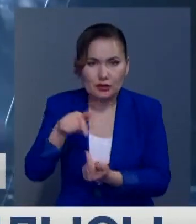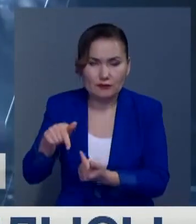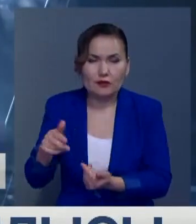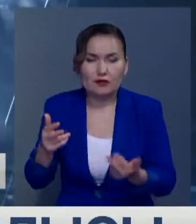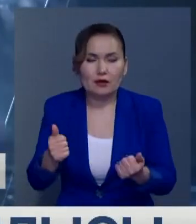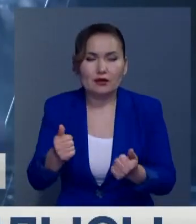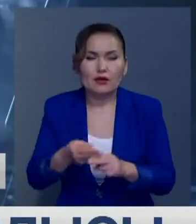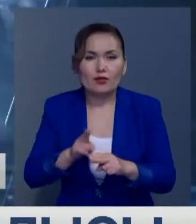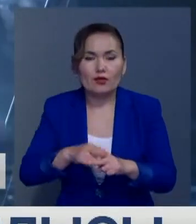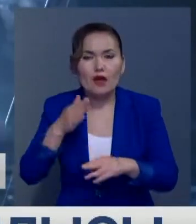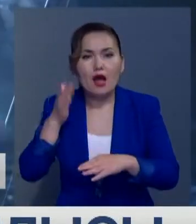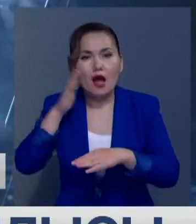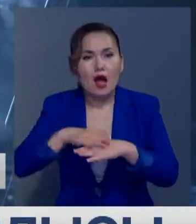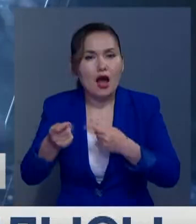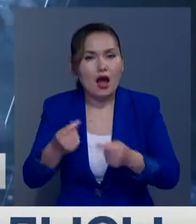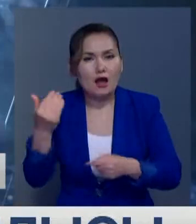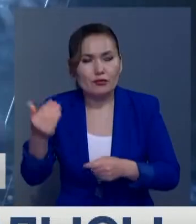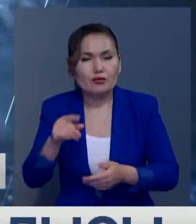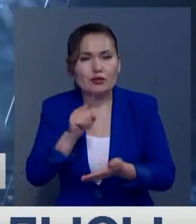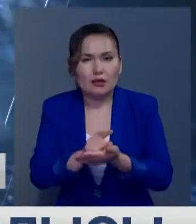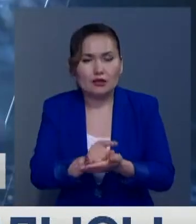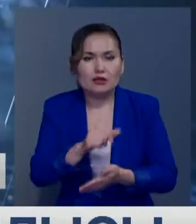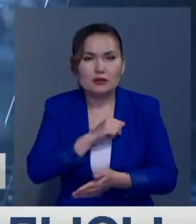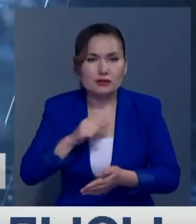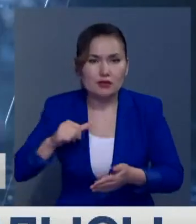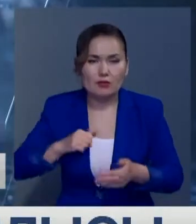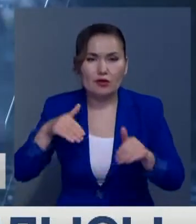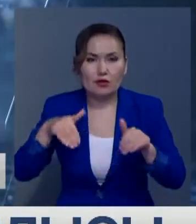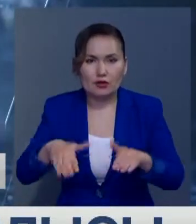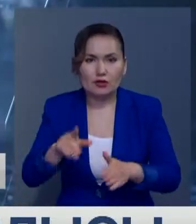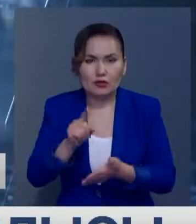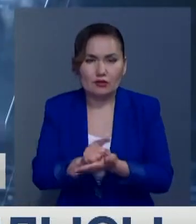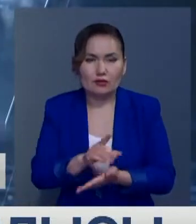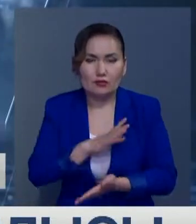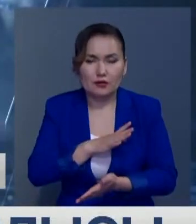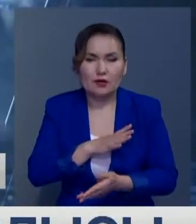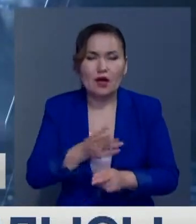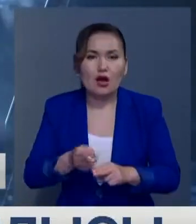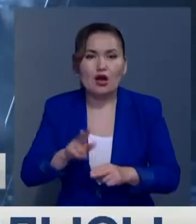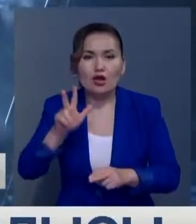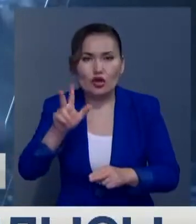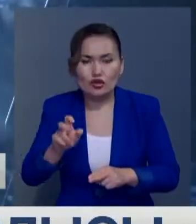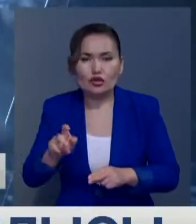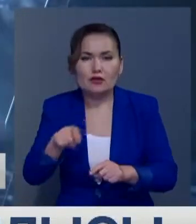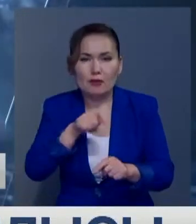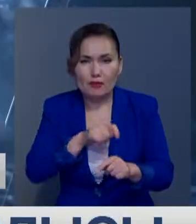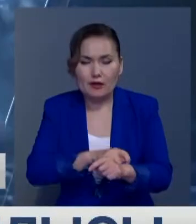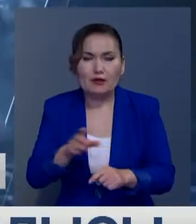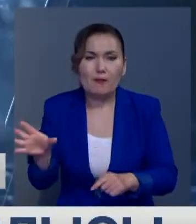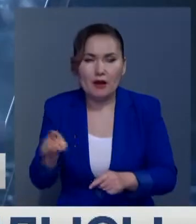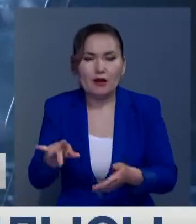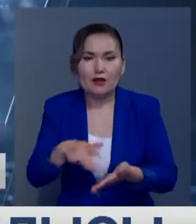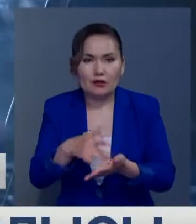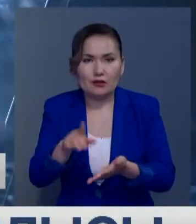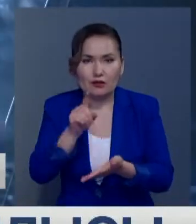жаңағы әкімшіліктің несіне құзыретін жатады ғой. Сол жерге жаңа сай келуі. Демек, ана 300 метрді бәрін есептейтін әкімшілік